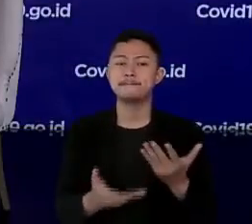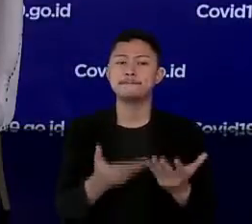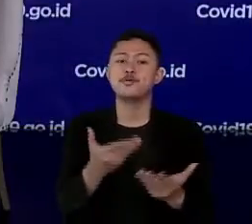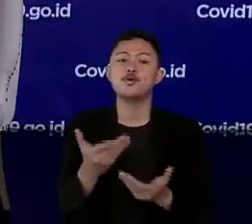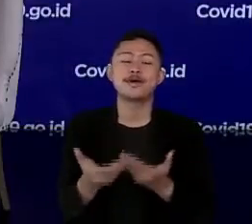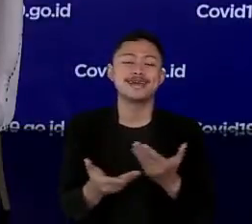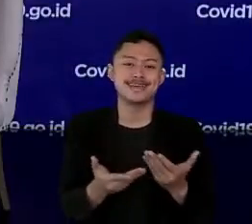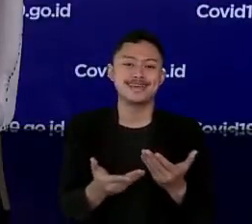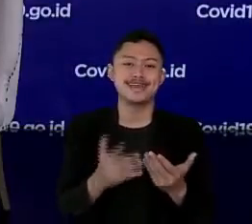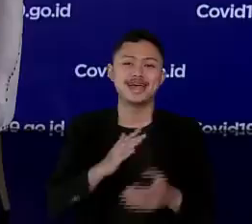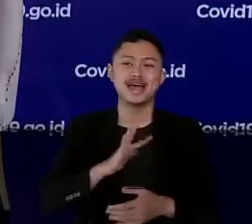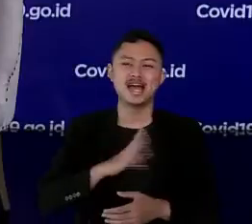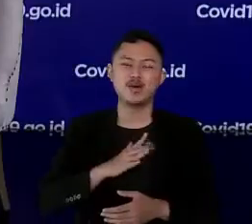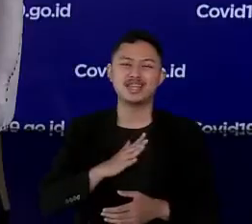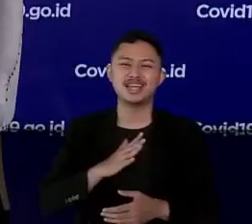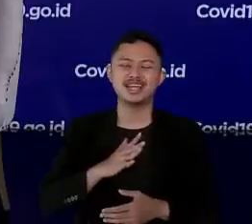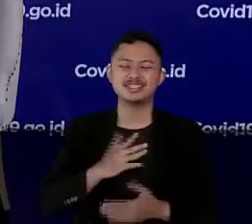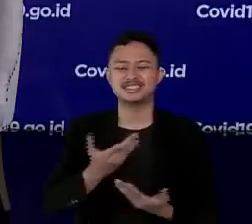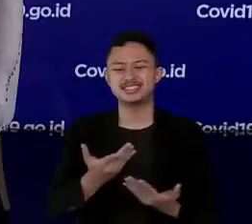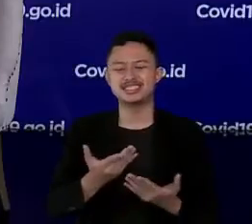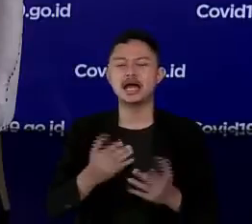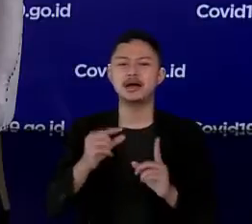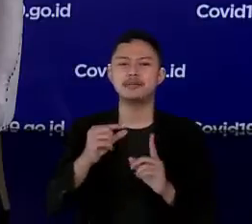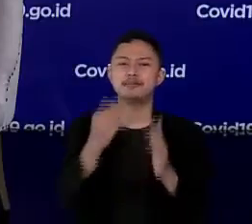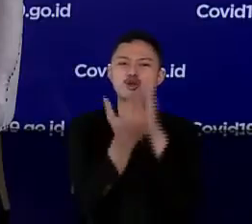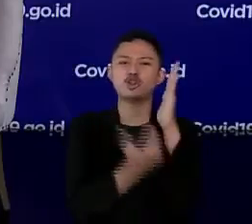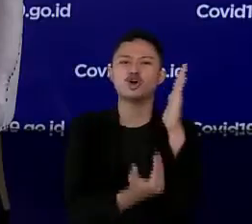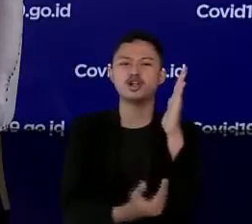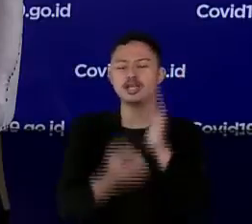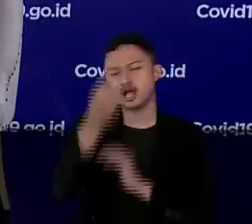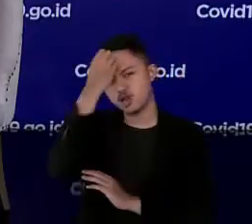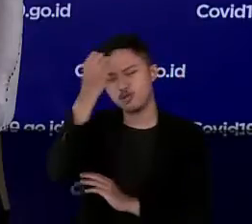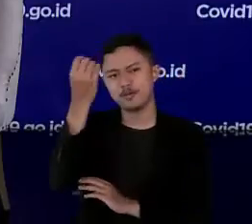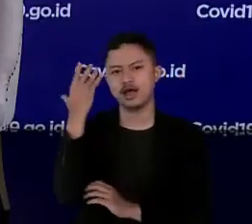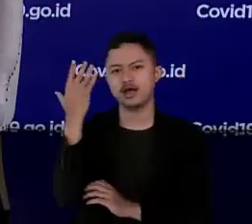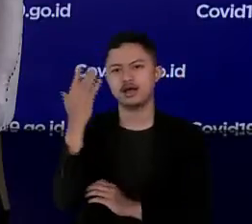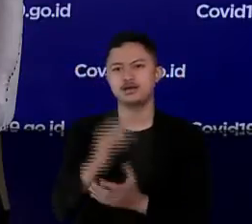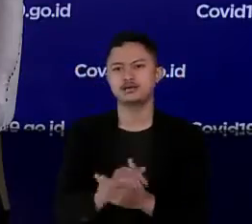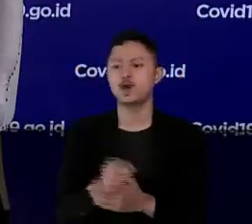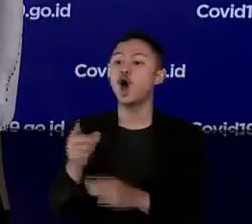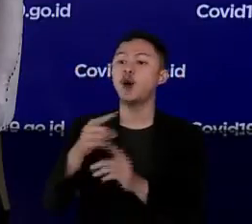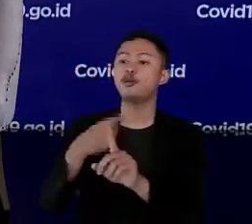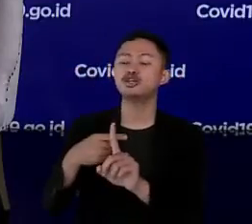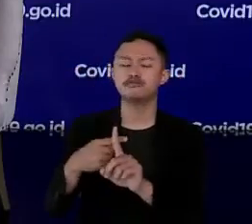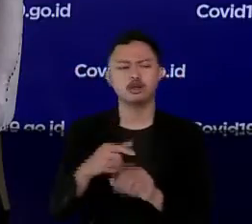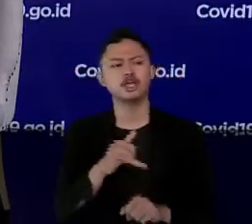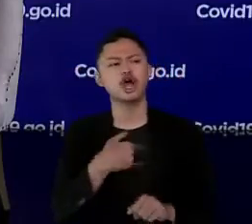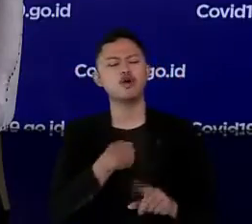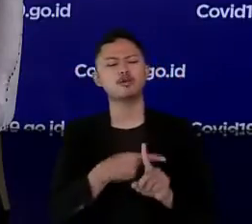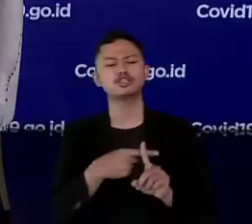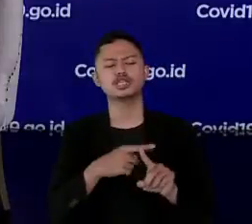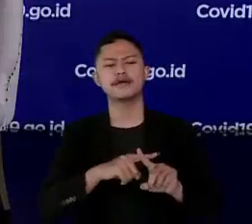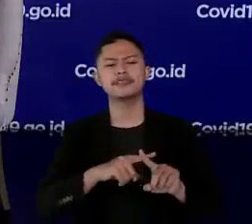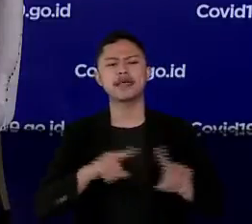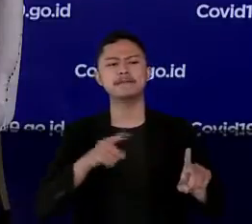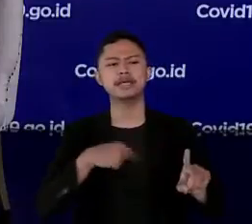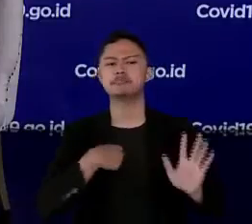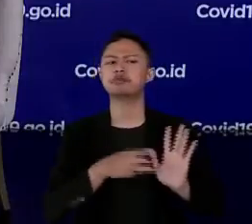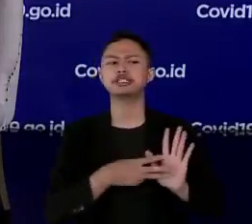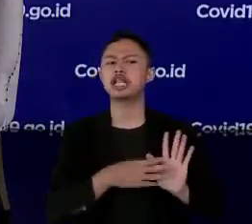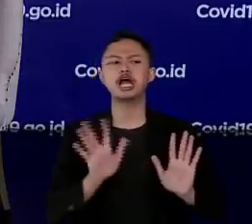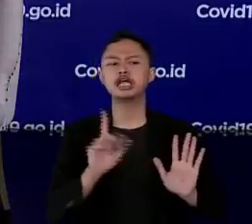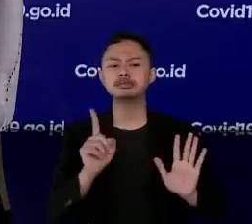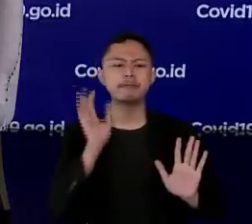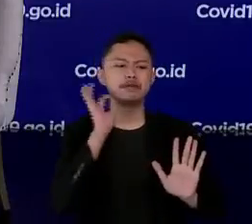Agan agak-agak longgar ya Sehingga kemudian berpotensi lagi menularkan kepada orang lain dan kita tahu